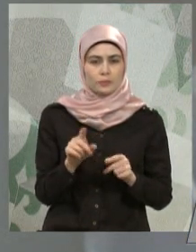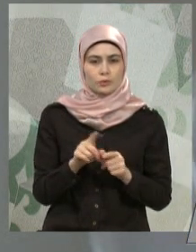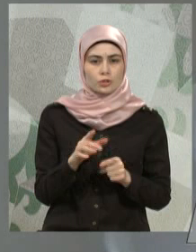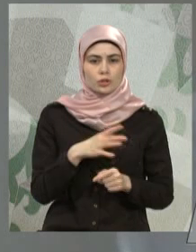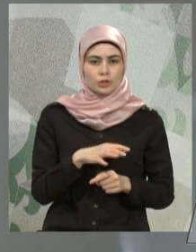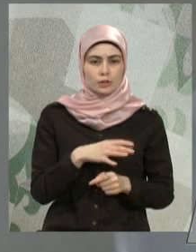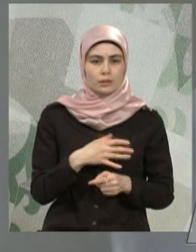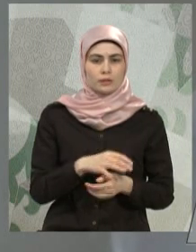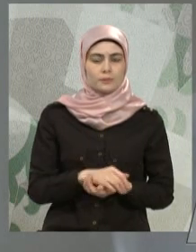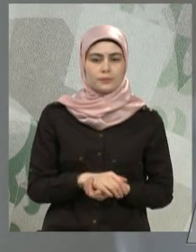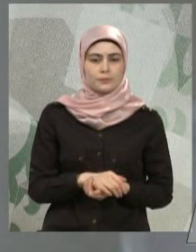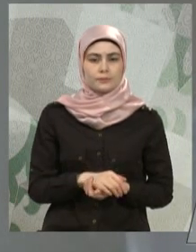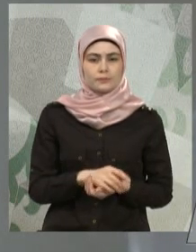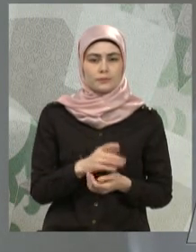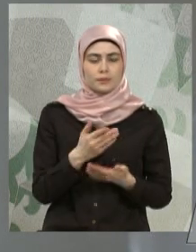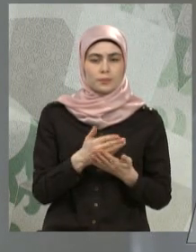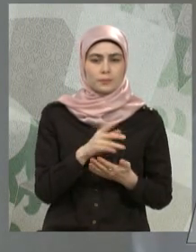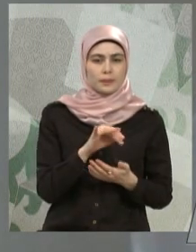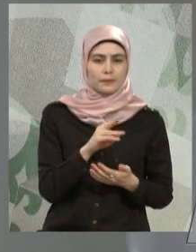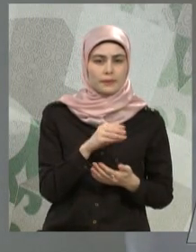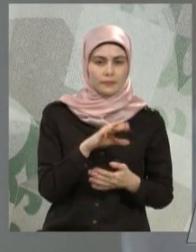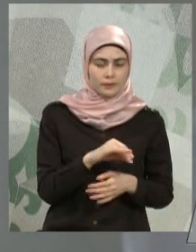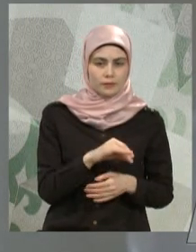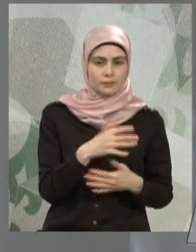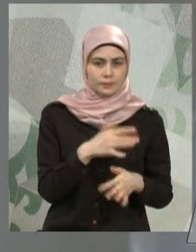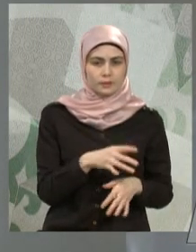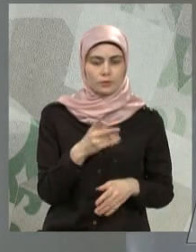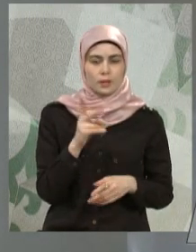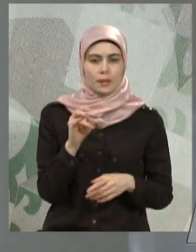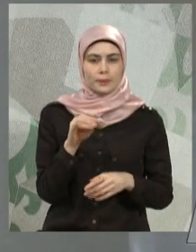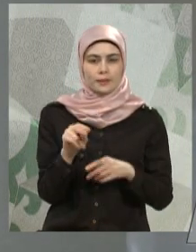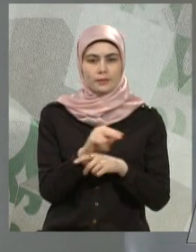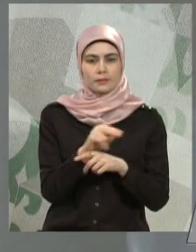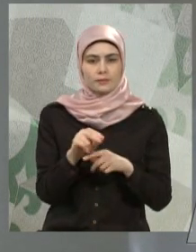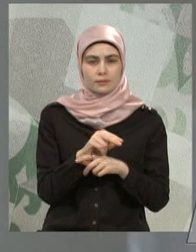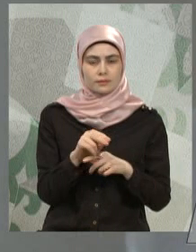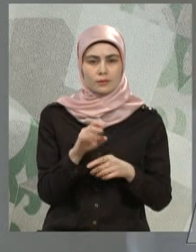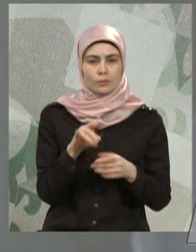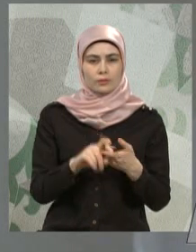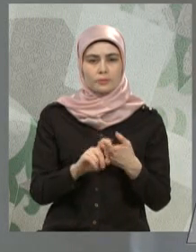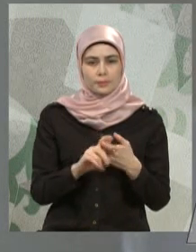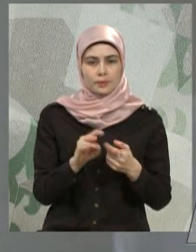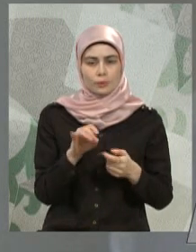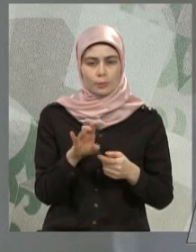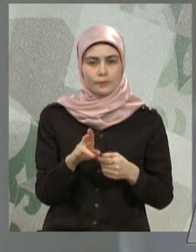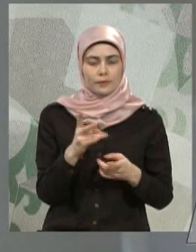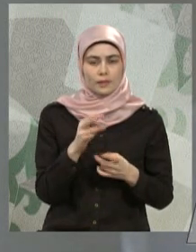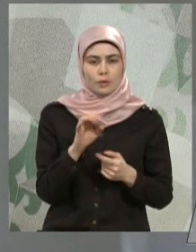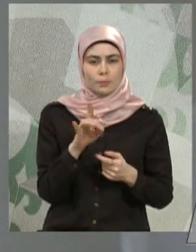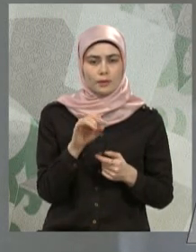тоже пока прививки. Потому что после прививок надо кабинет обрабатывать,